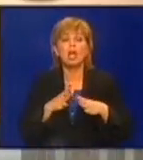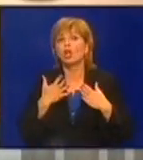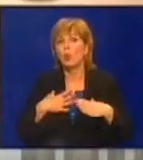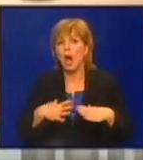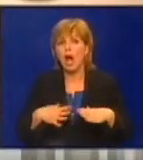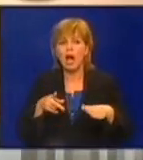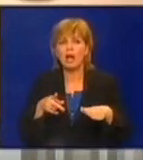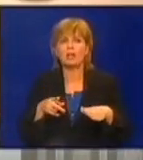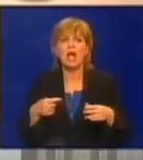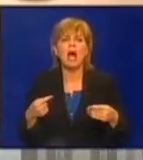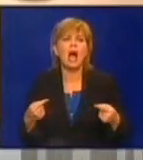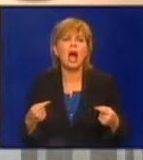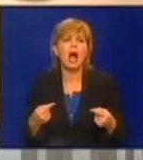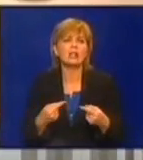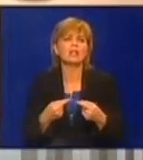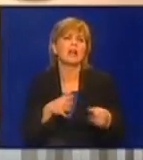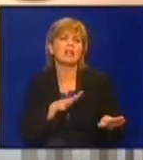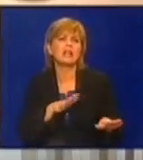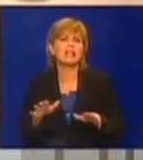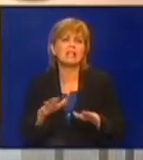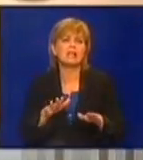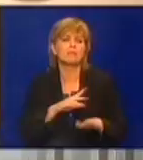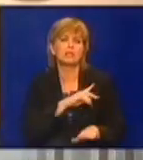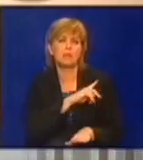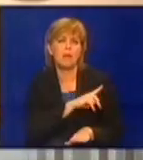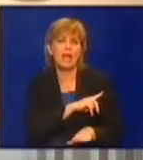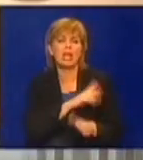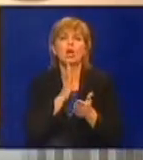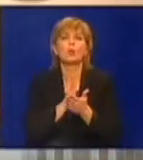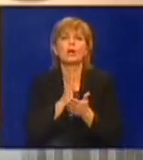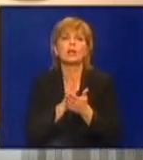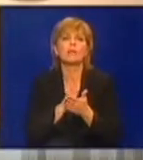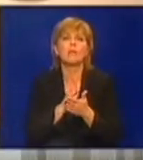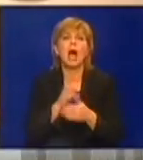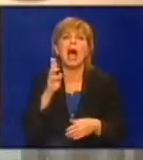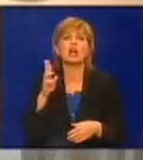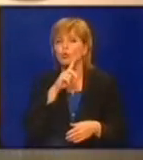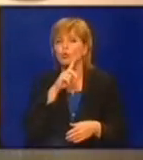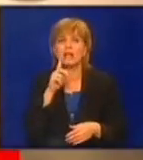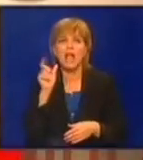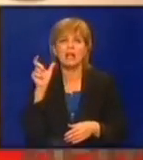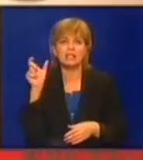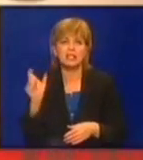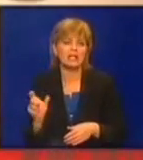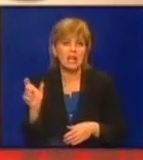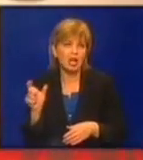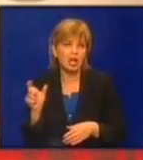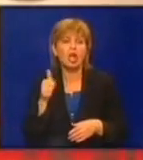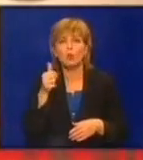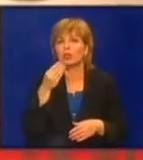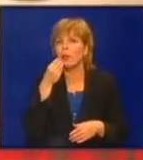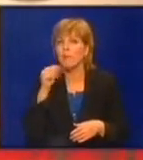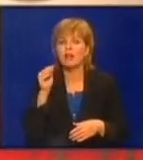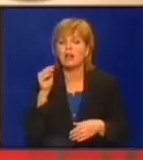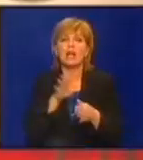labi adekvāti un rīcības spējīgi notikuma aculiecinieki, un patiesībā sakot, viņi ļoti perfekti pildīja